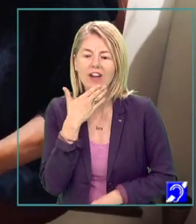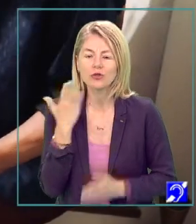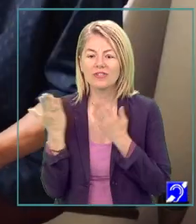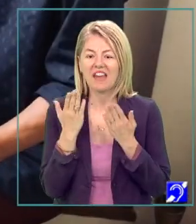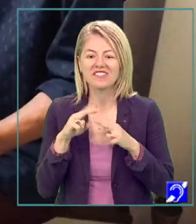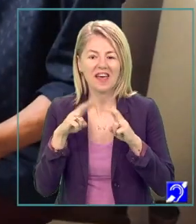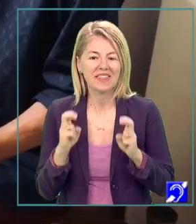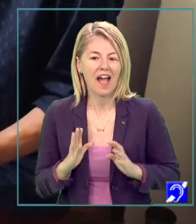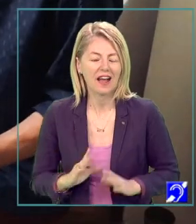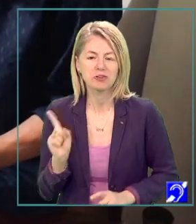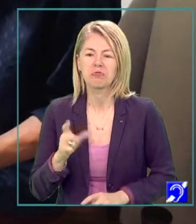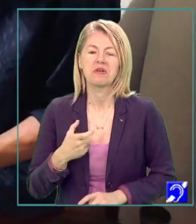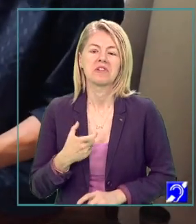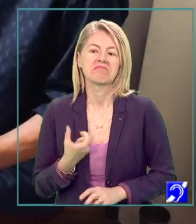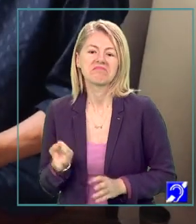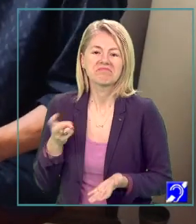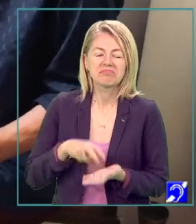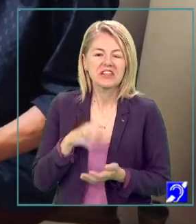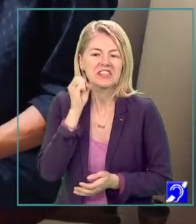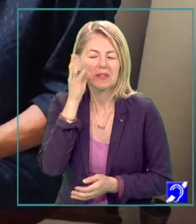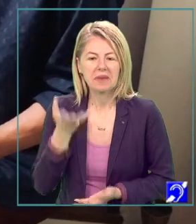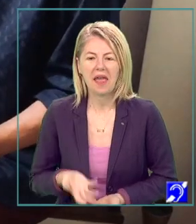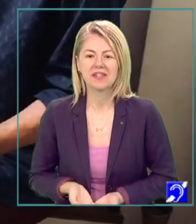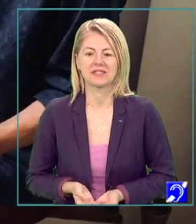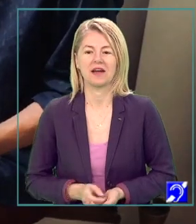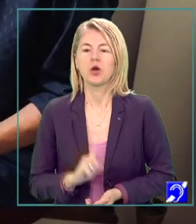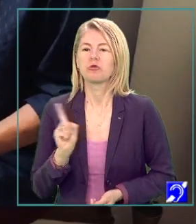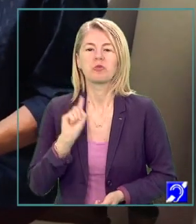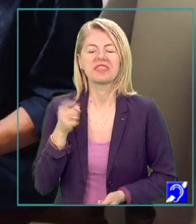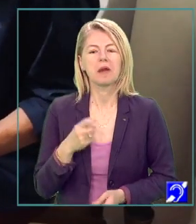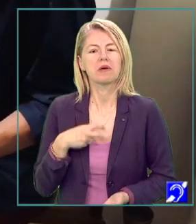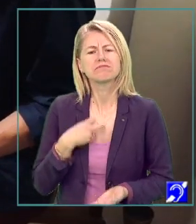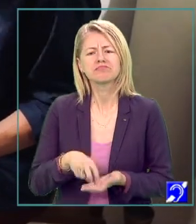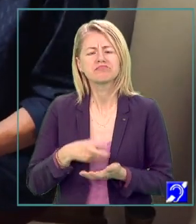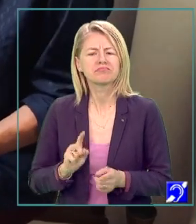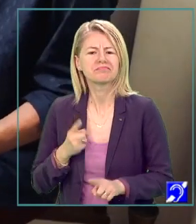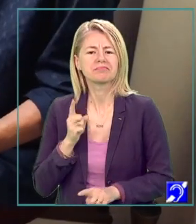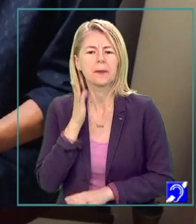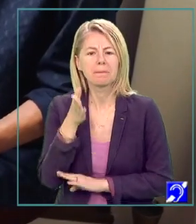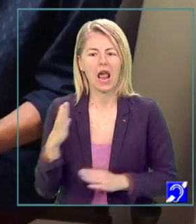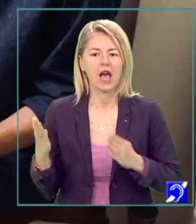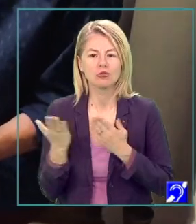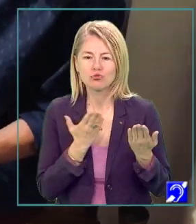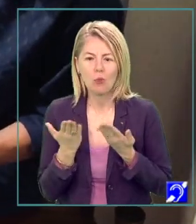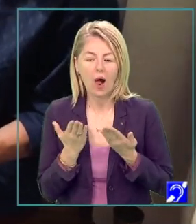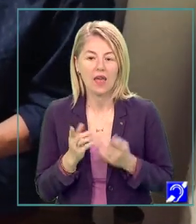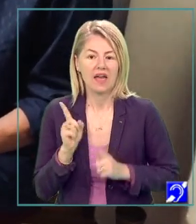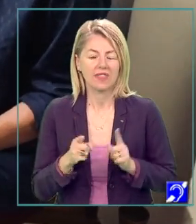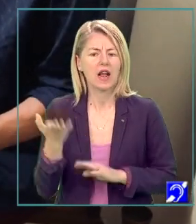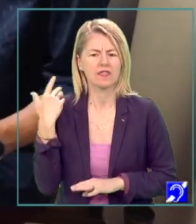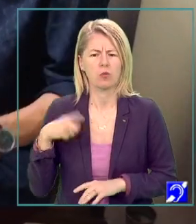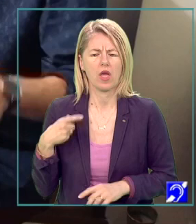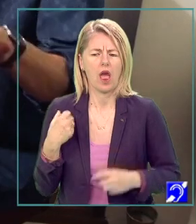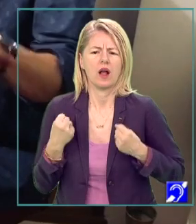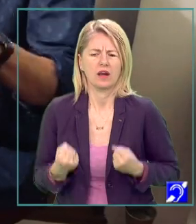de acasă, nu trebuie să vă mai treziți la o anumită oră, nu trebuie să vă mai deplasați până la școală. Dacă lucrurile acestea vi se păreau